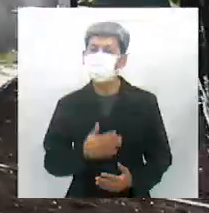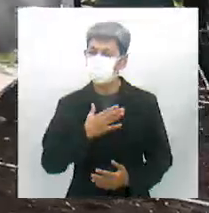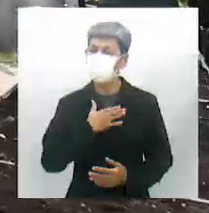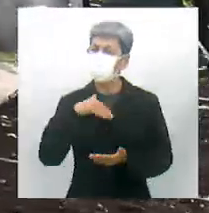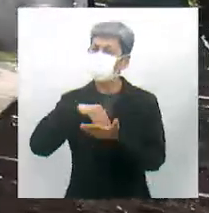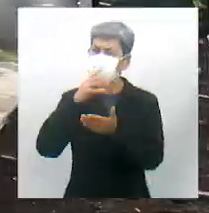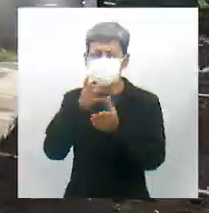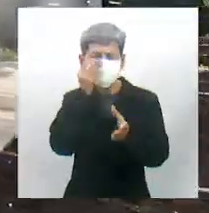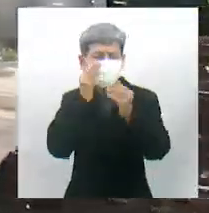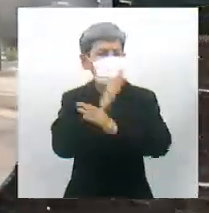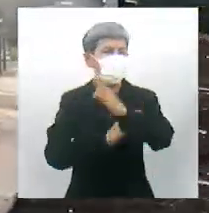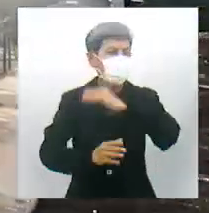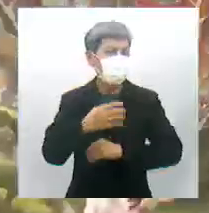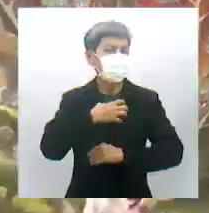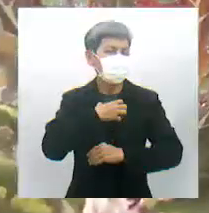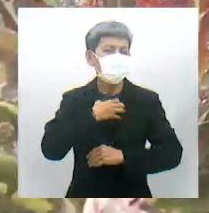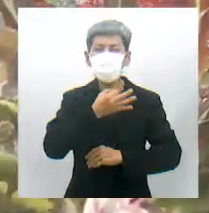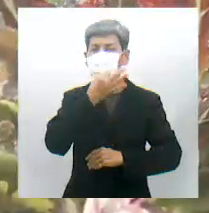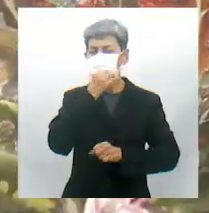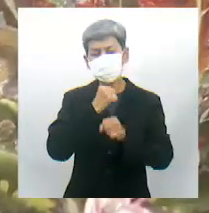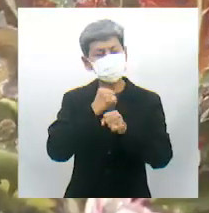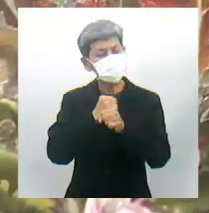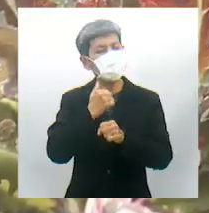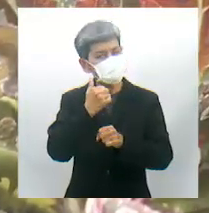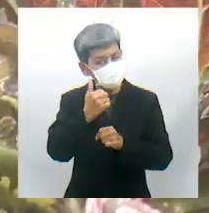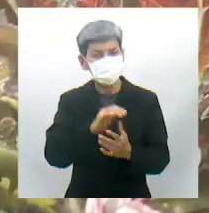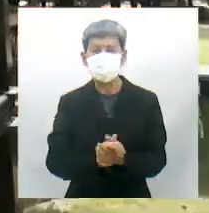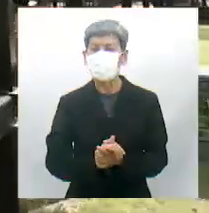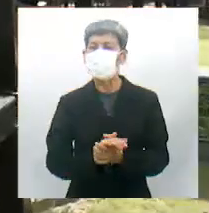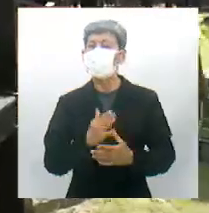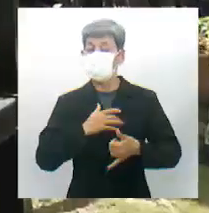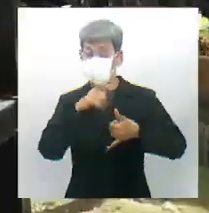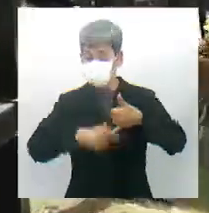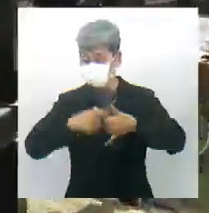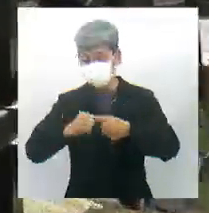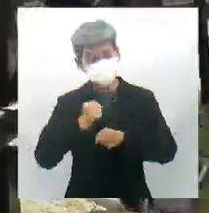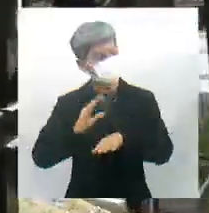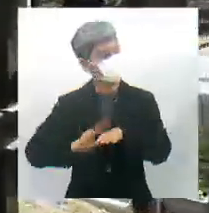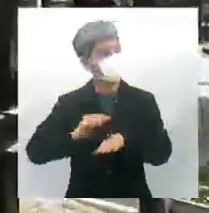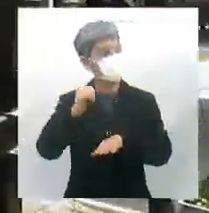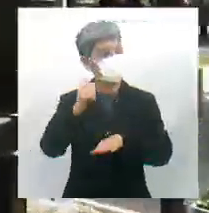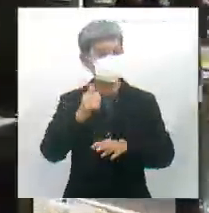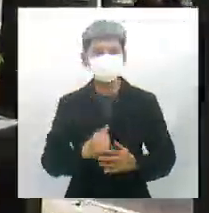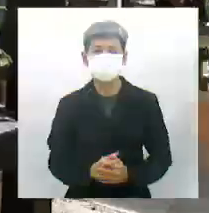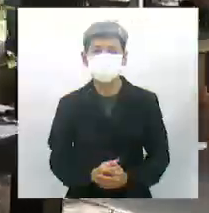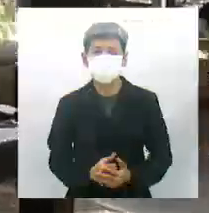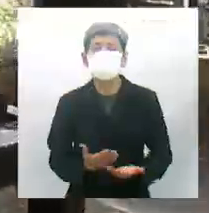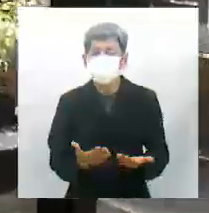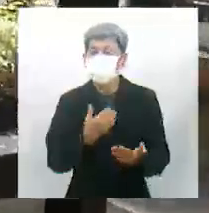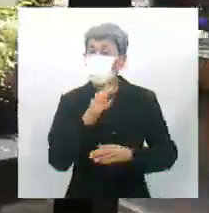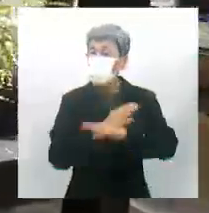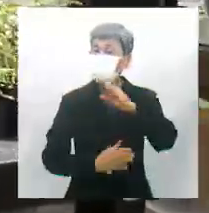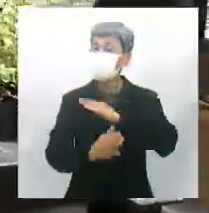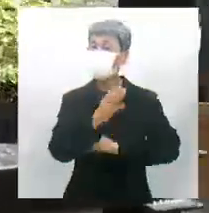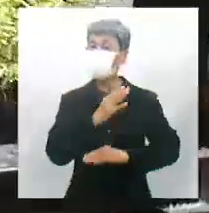าที่ไปก็ว่าอยากจะเป็นศูนย์เรียนรู้ให้คนพิการมีอาชีพยั่งยืนด้วยเรียกว่าฟาร์มสามารถคนสามารถอย่างเงี้ยครับ